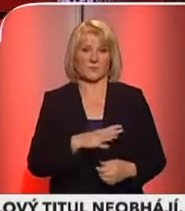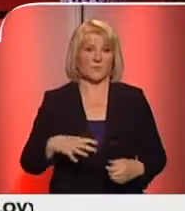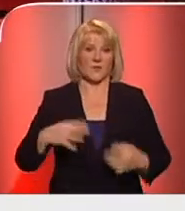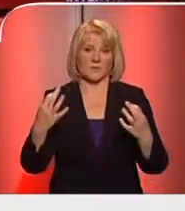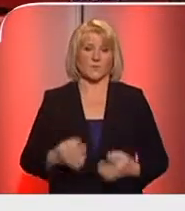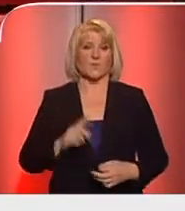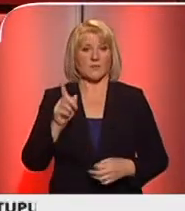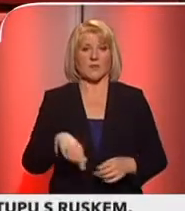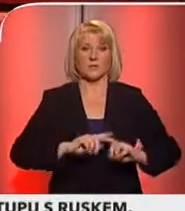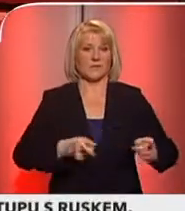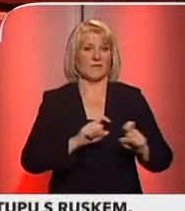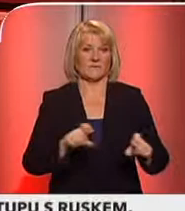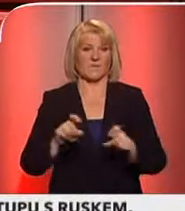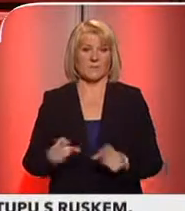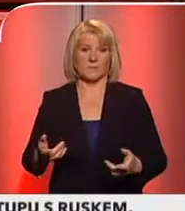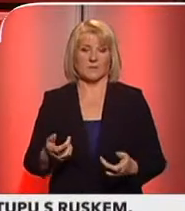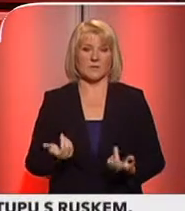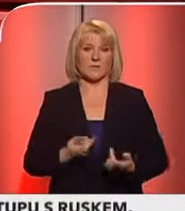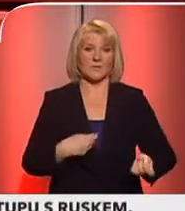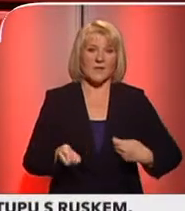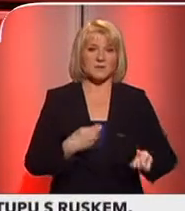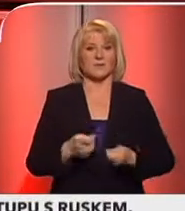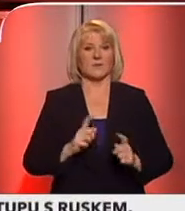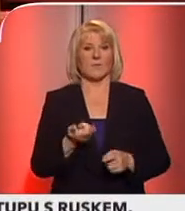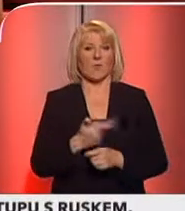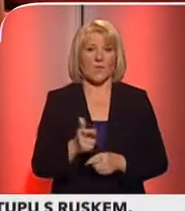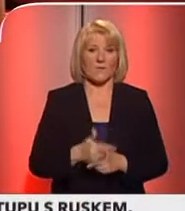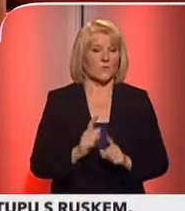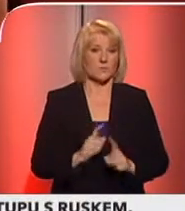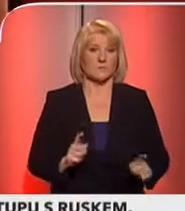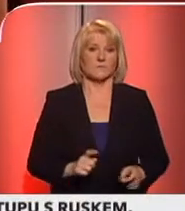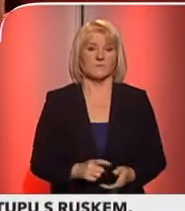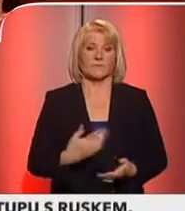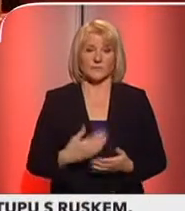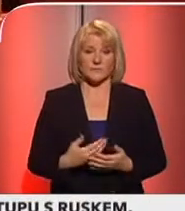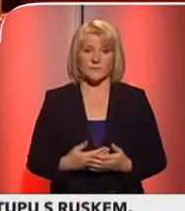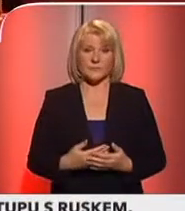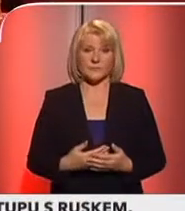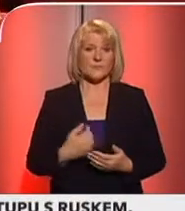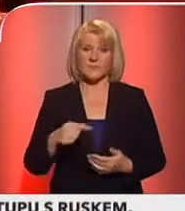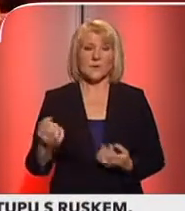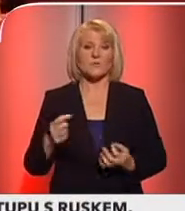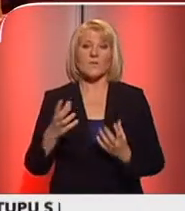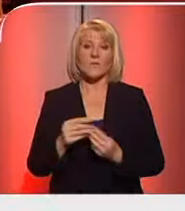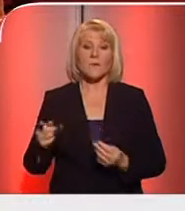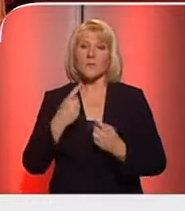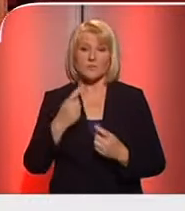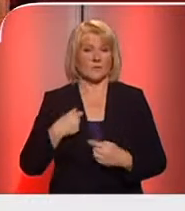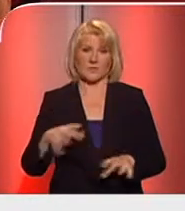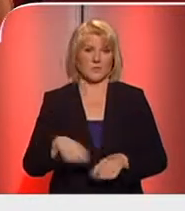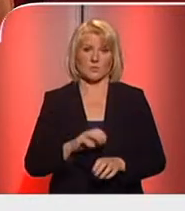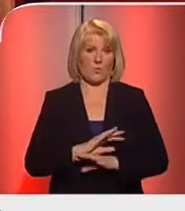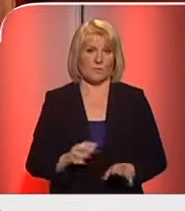než v tisíce podnicích, ať už to byly textiláci nebo kováci. Takže s tím nechci polemizovat, ale s tím letím já nesouhlasím, s tím, co říká Jaromír